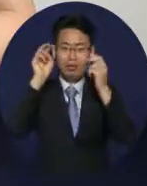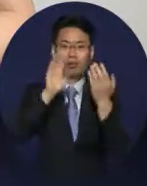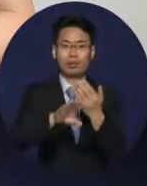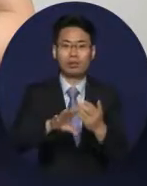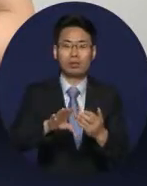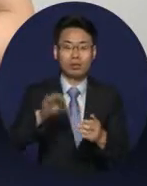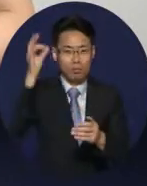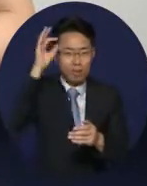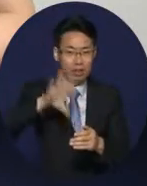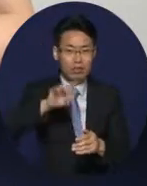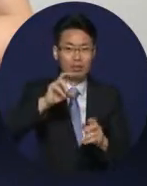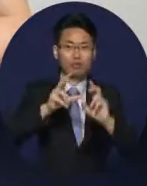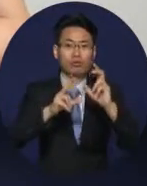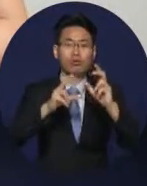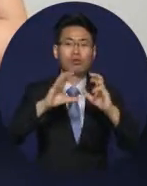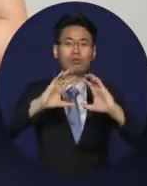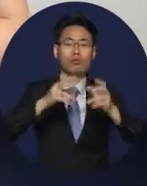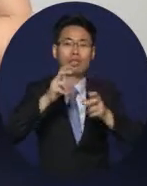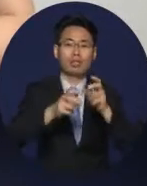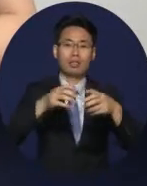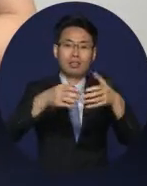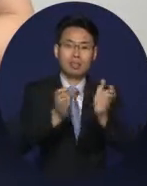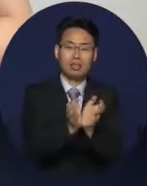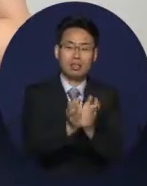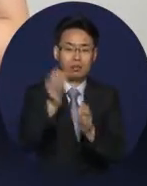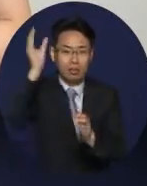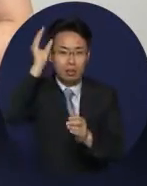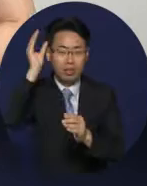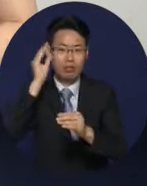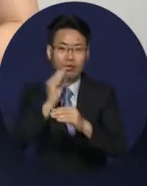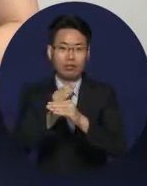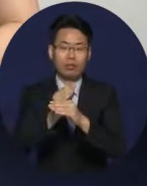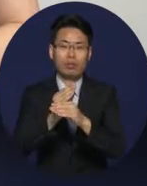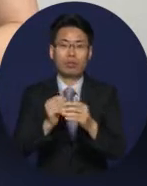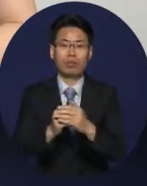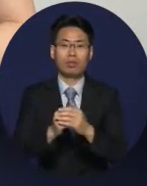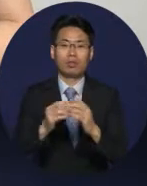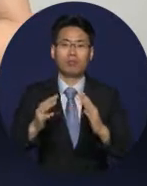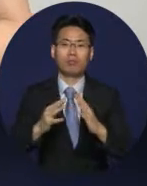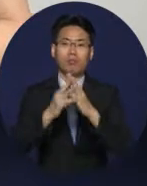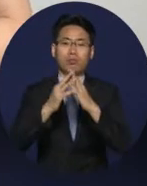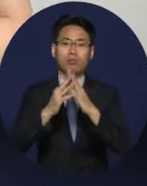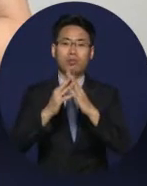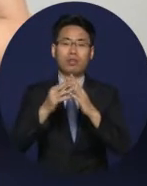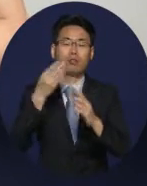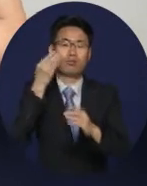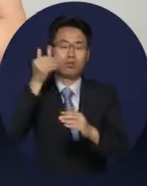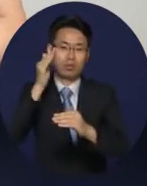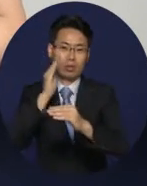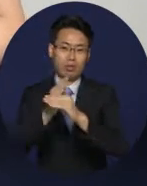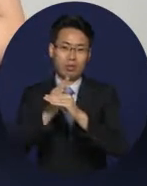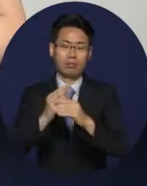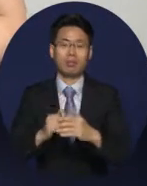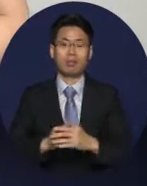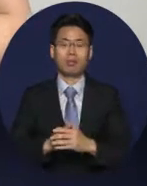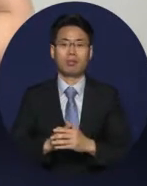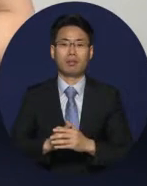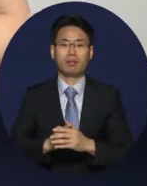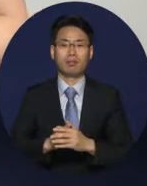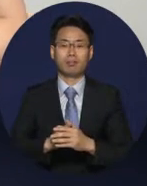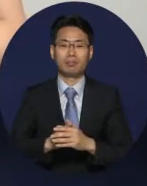포스코 이후 포항의 첫 국가 산업단지로 기대를 모으고 있는 블루밸리 산단 조성공사가 순조롭게 진행되고